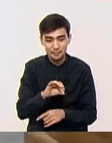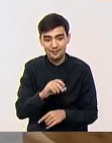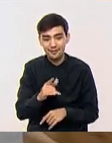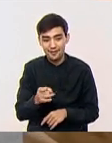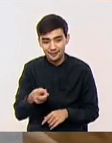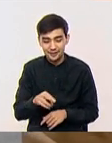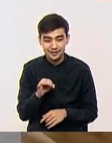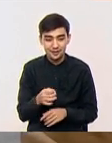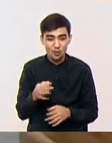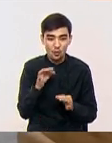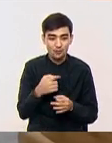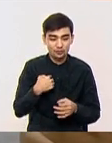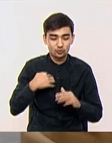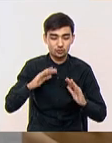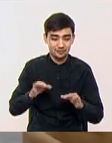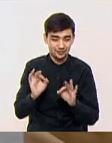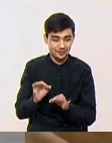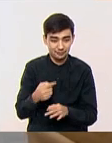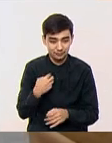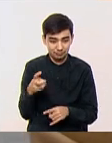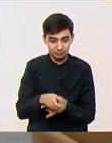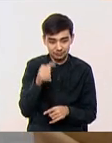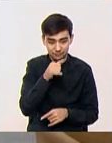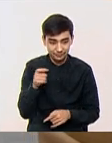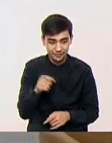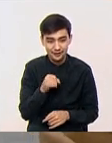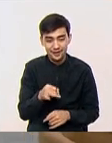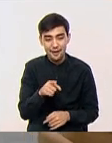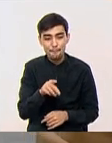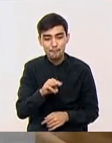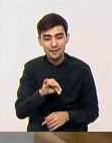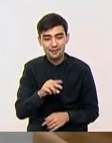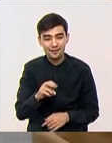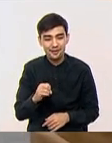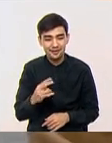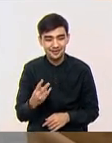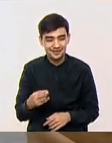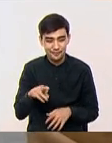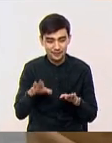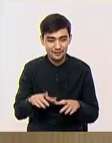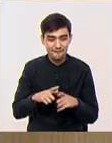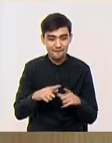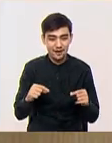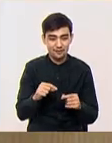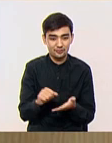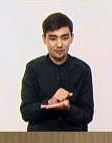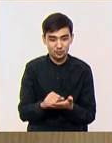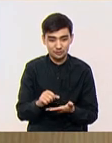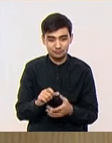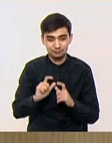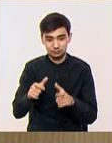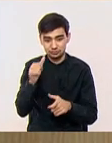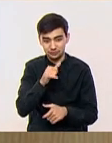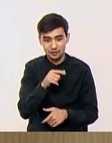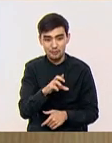и скажите про нашу ситуацию. Эта миграция должна отправить им приглашение для получения визы. Один из таких студентов